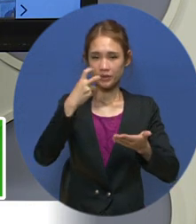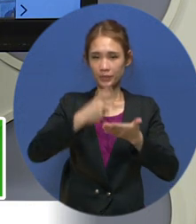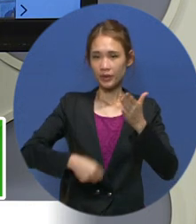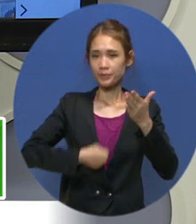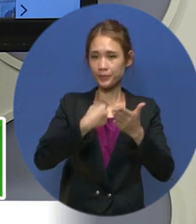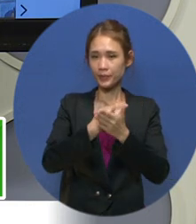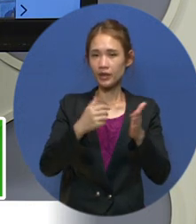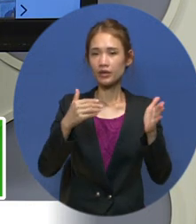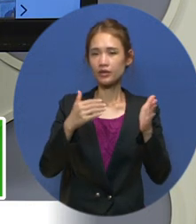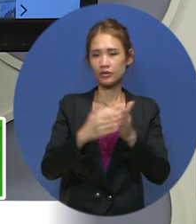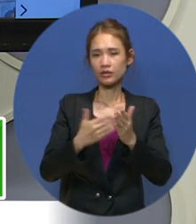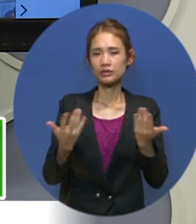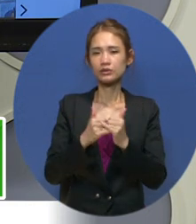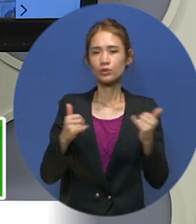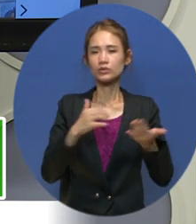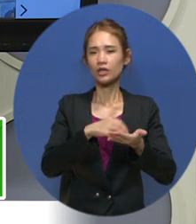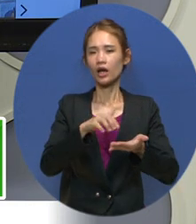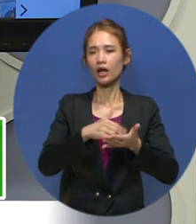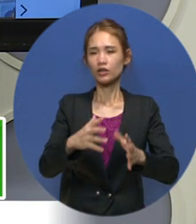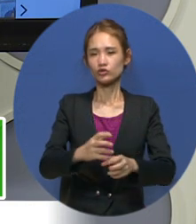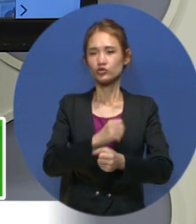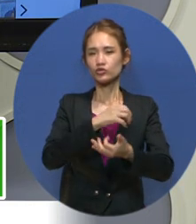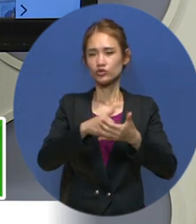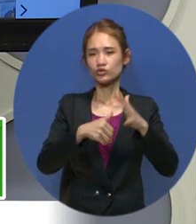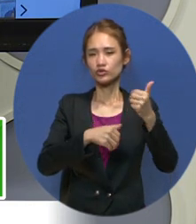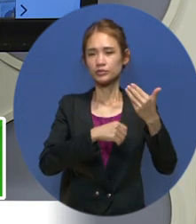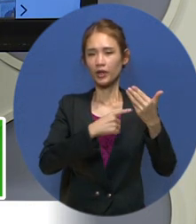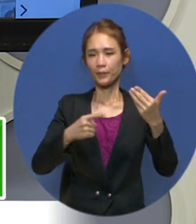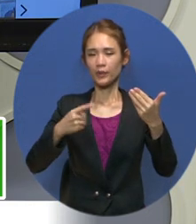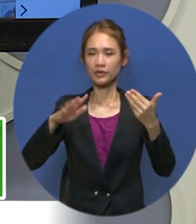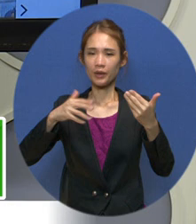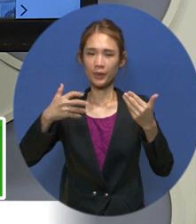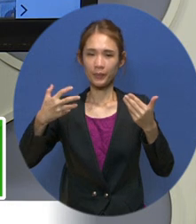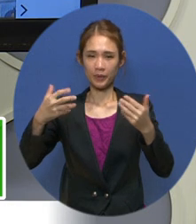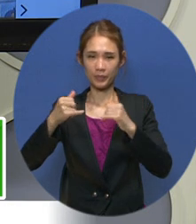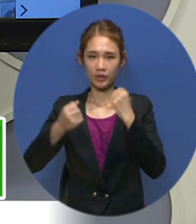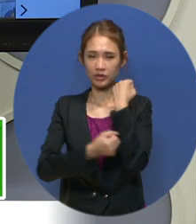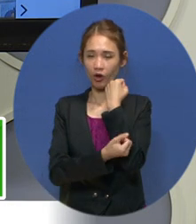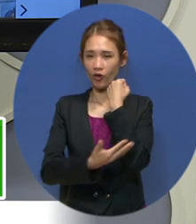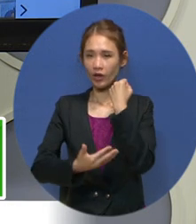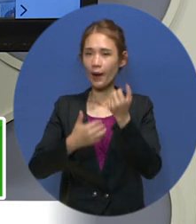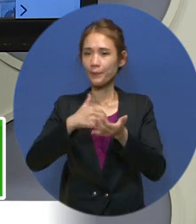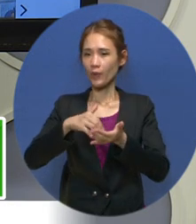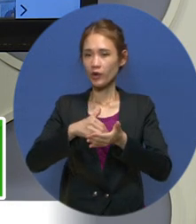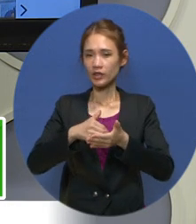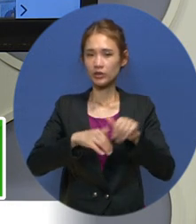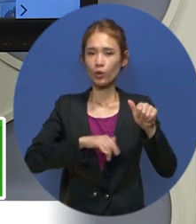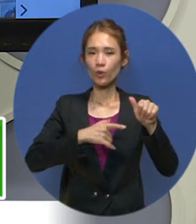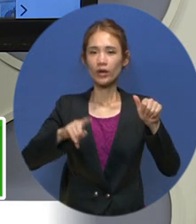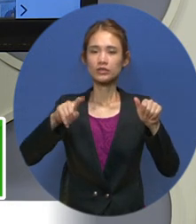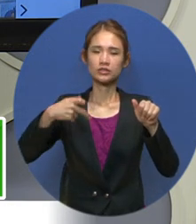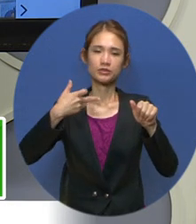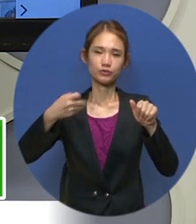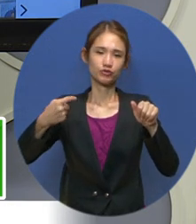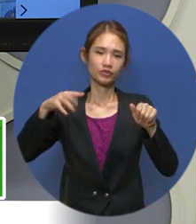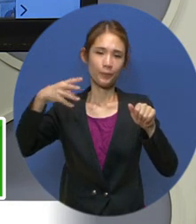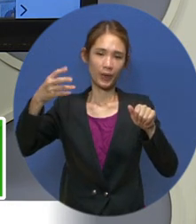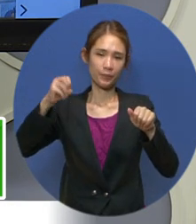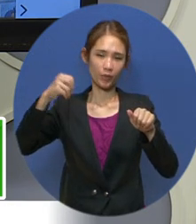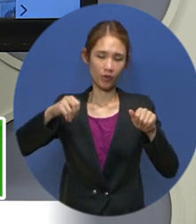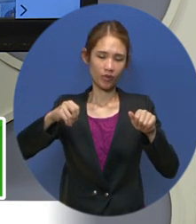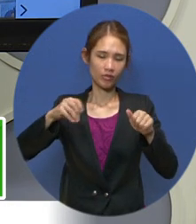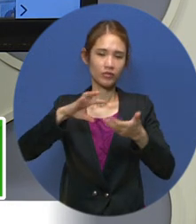받는 근로자는 고 13만 명에 서자 108만 명 영향 뉴 르노 5.7% 에서 19.8% 로